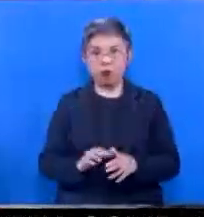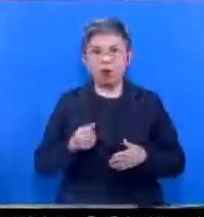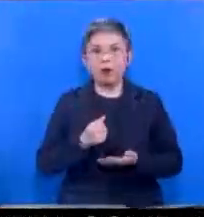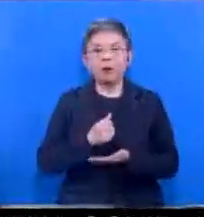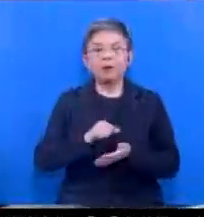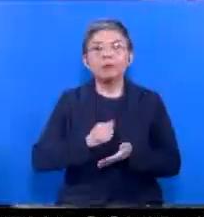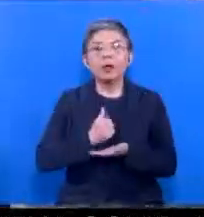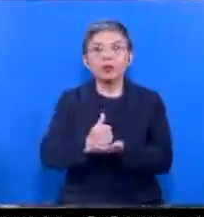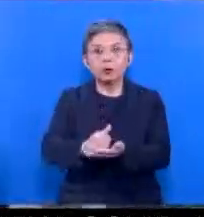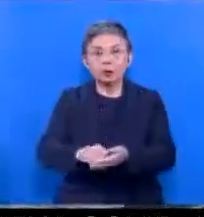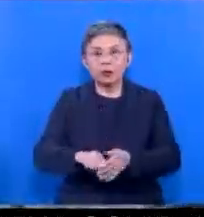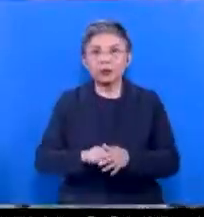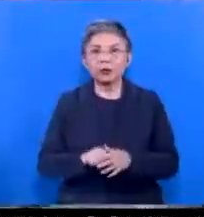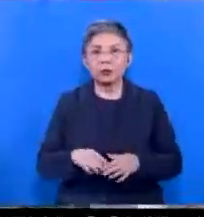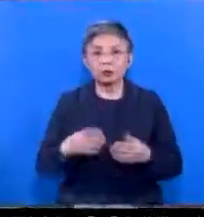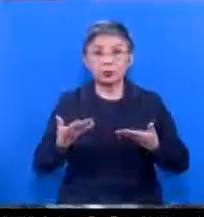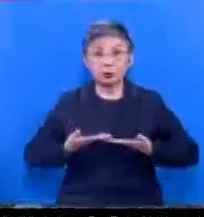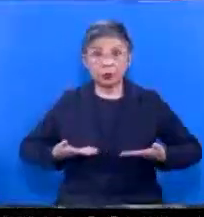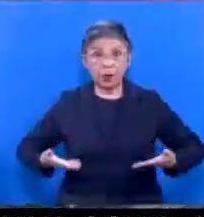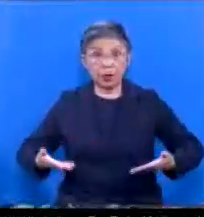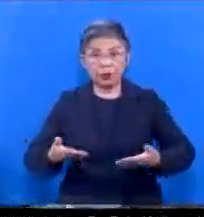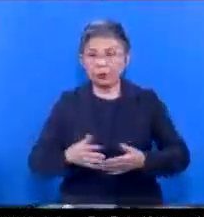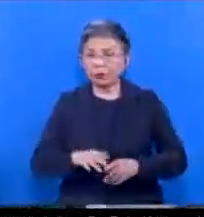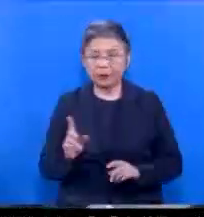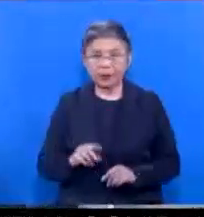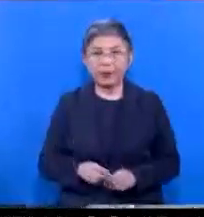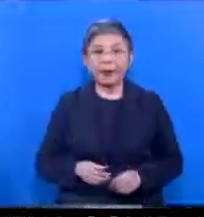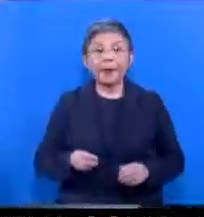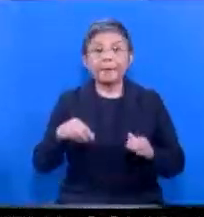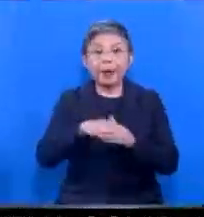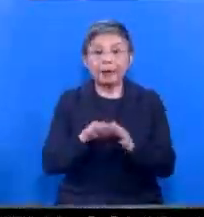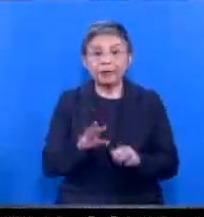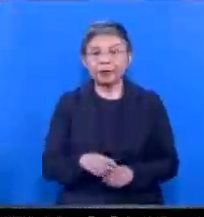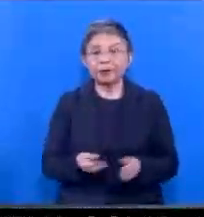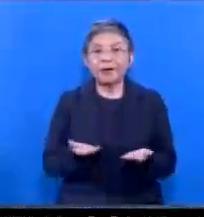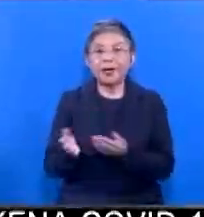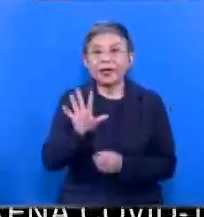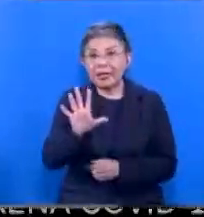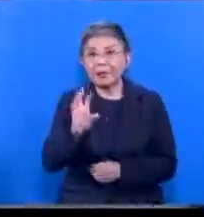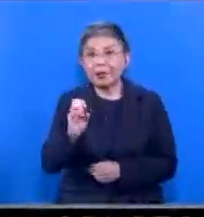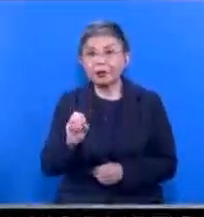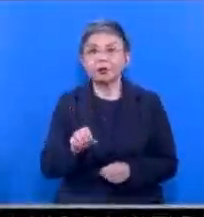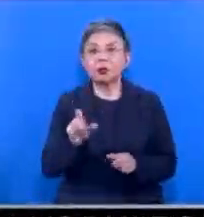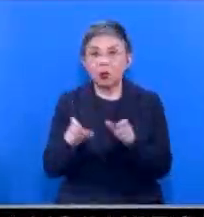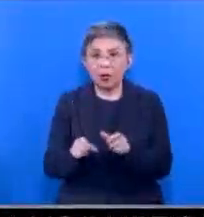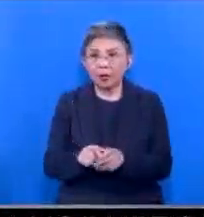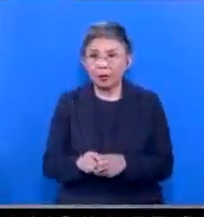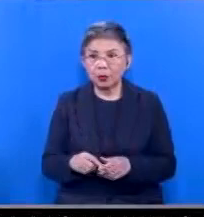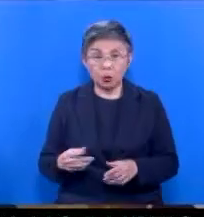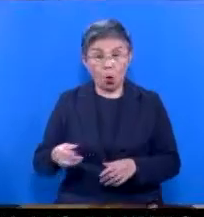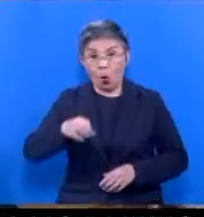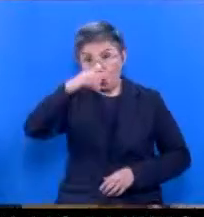luar perkiraan. Pihak bank menyatakan hanya melayani 50 orang per harinya. Meski sempat terjadi adu mulut antara